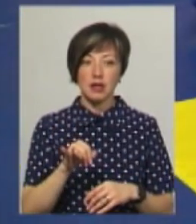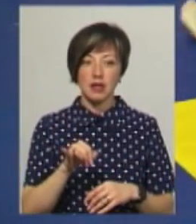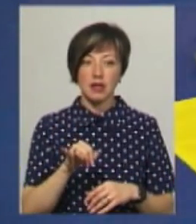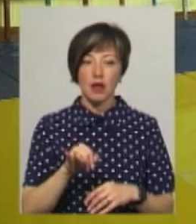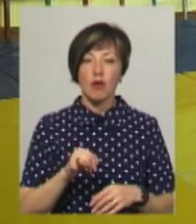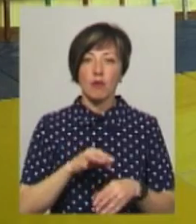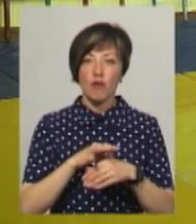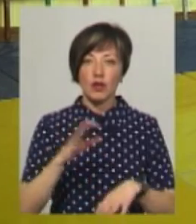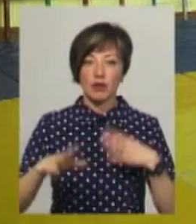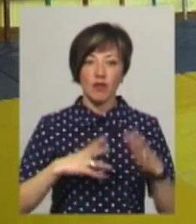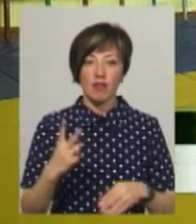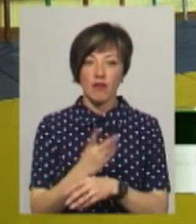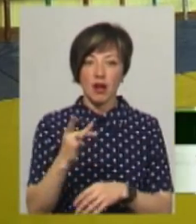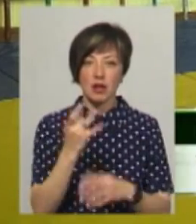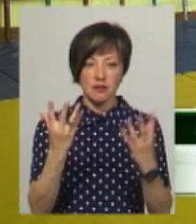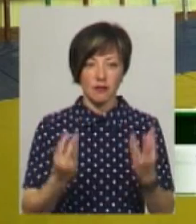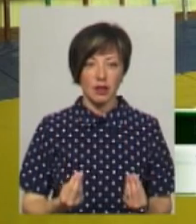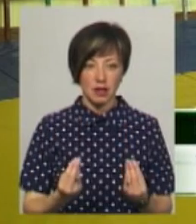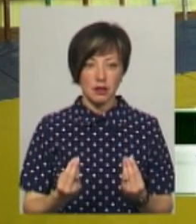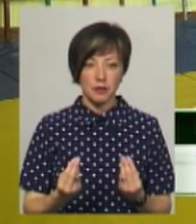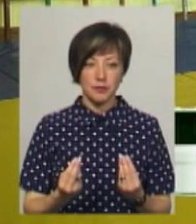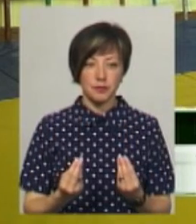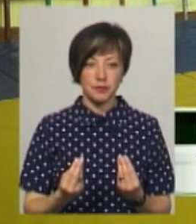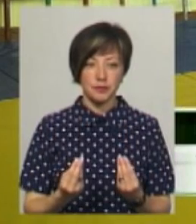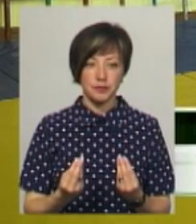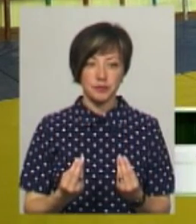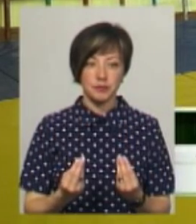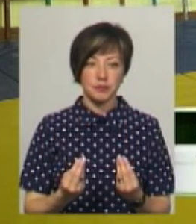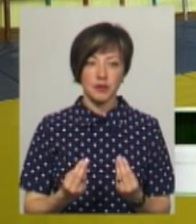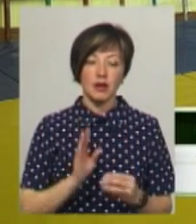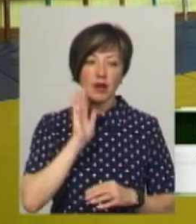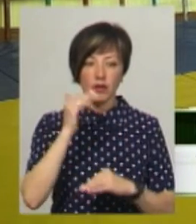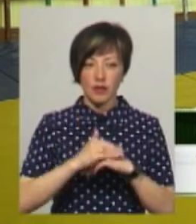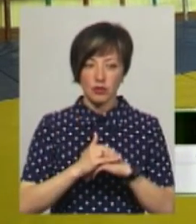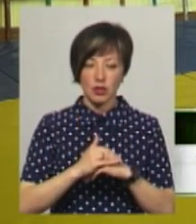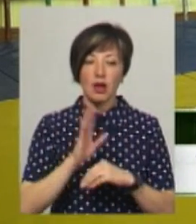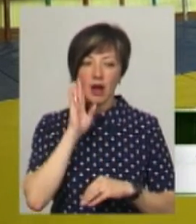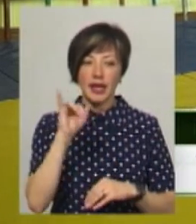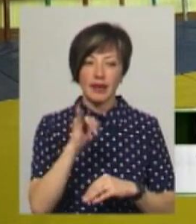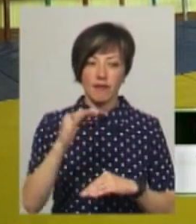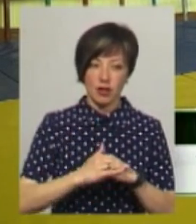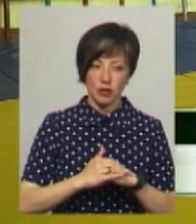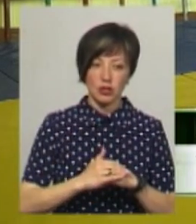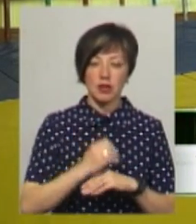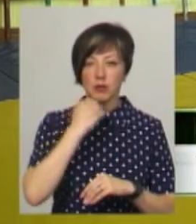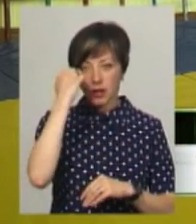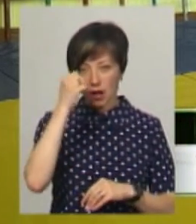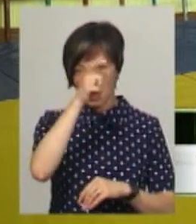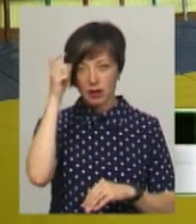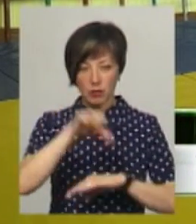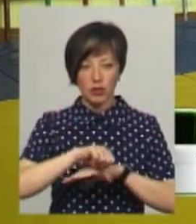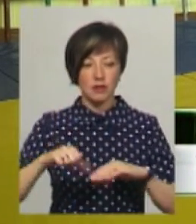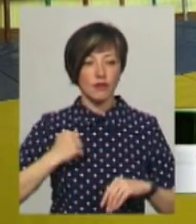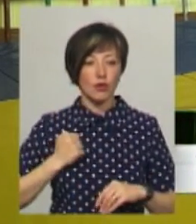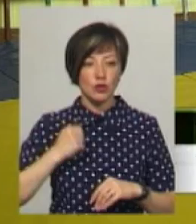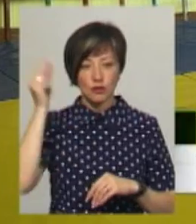2 на день. Ми 2 рази в день, ранком і вечором тренувалися. Спасибо, подякували, звісно, академії «Пограничний вож»,